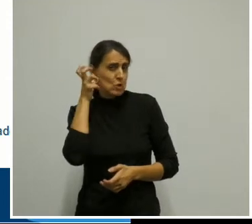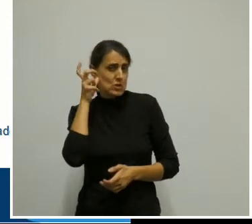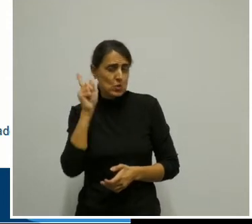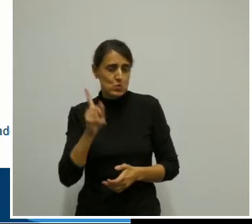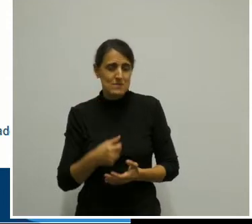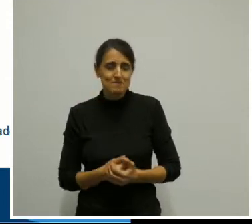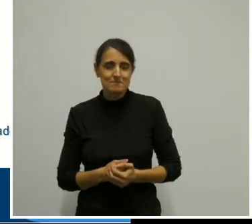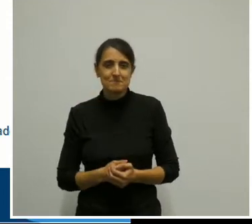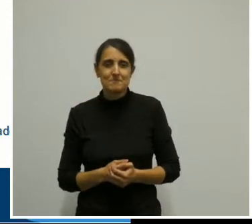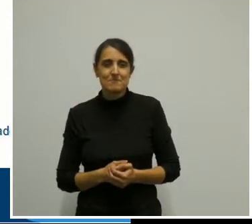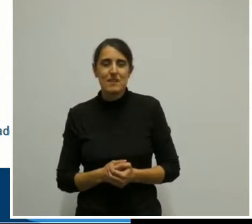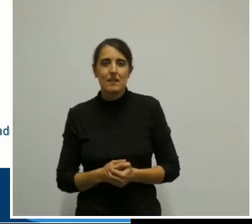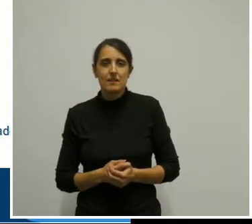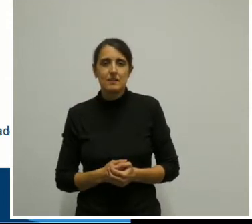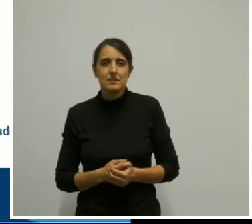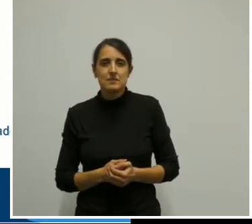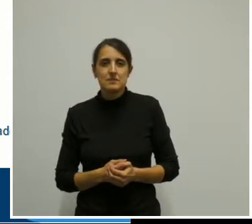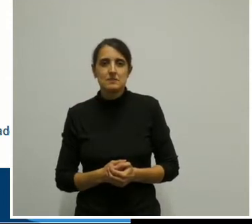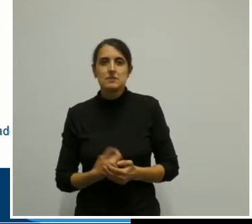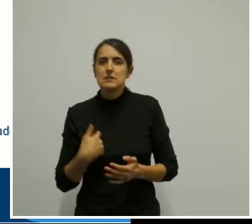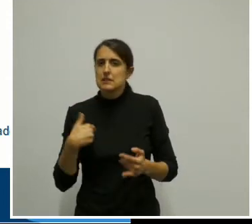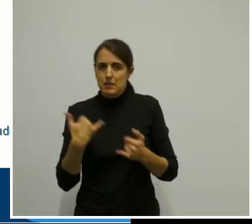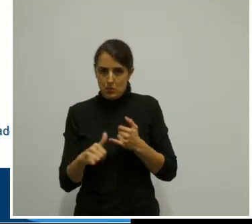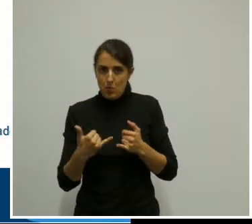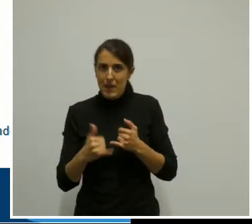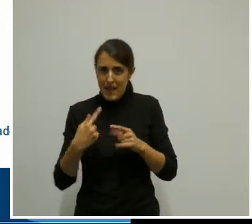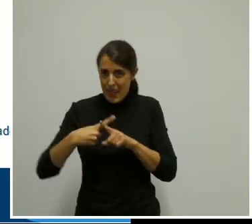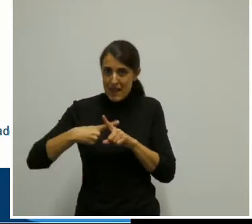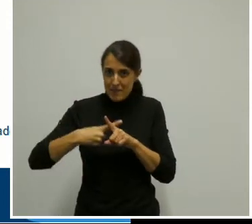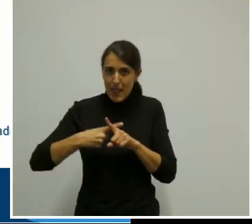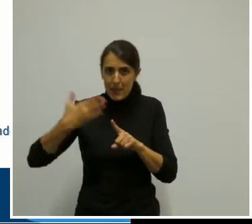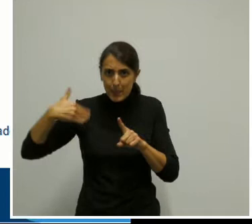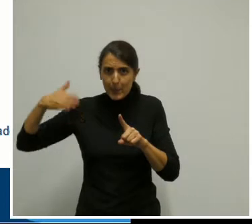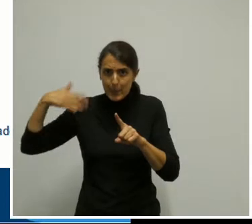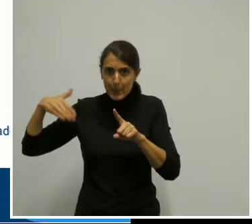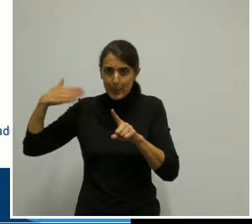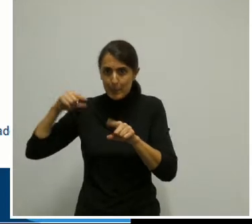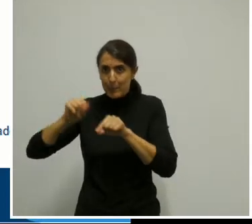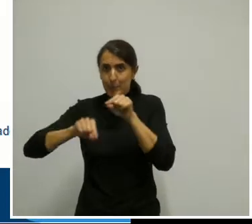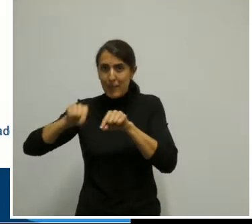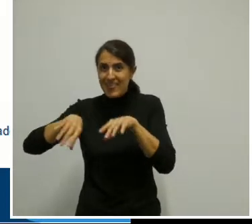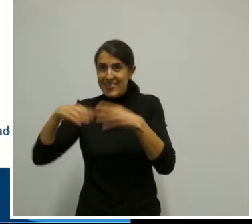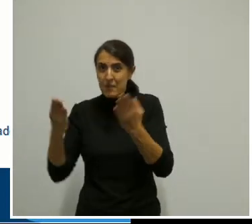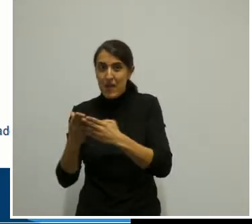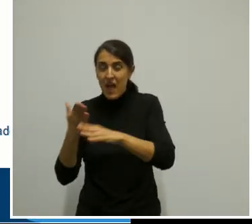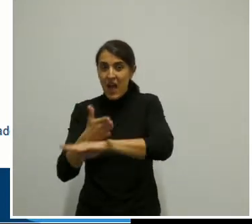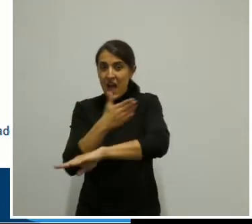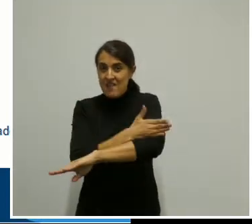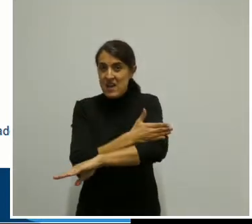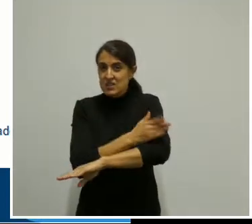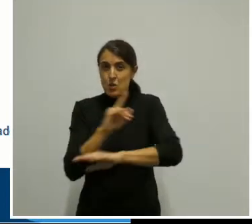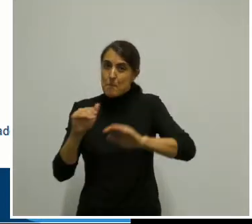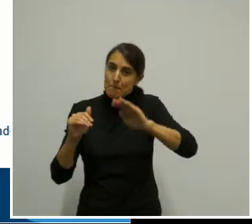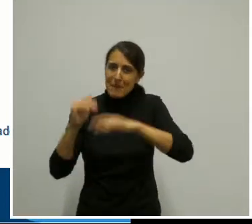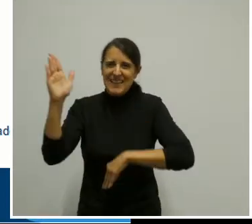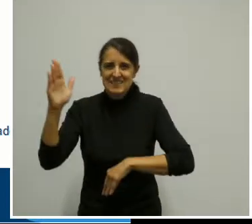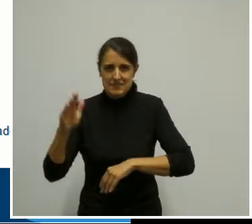Clar, sí, hem recuperat i hem superat. Sí, hi ha dies que hi havia